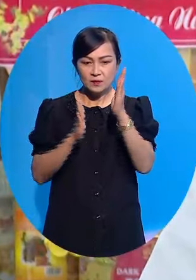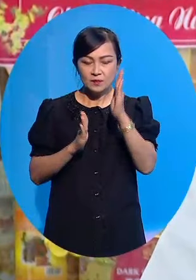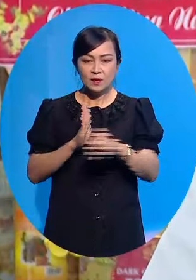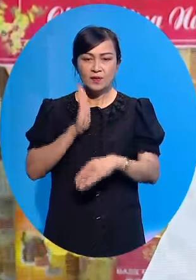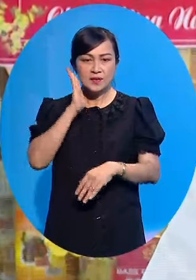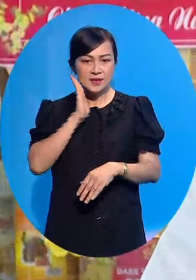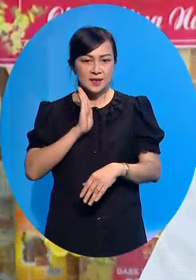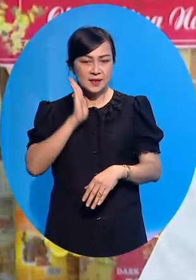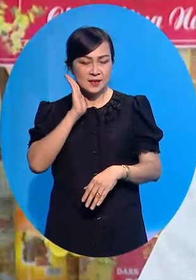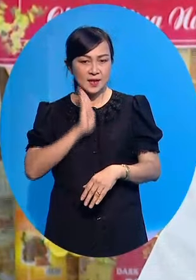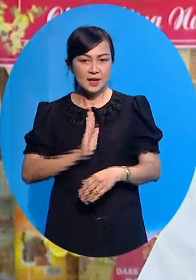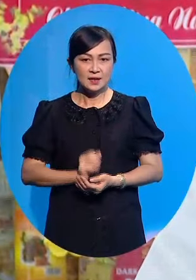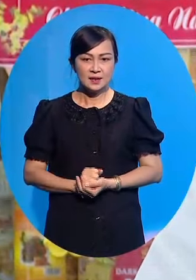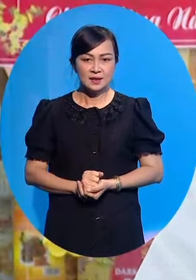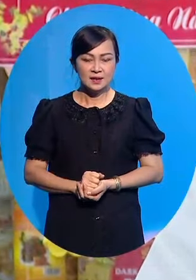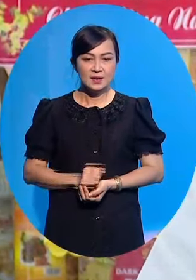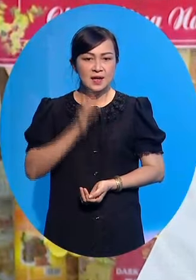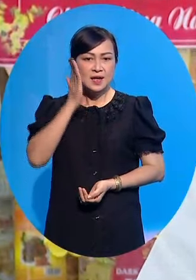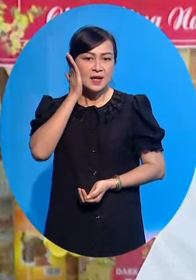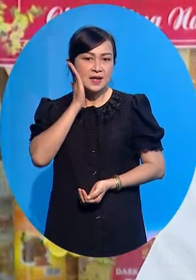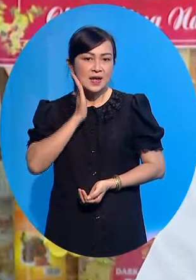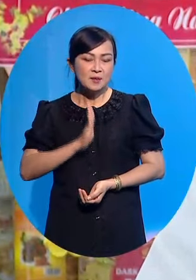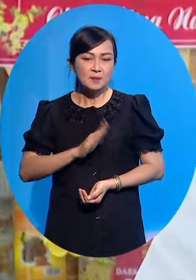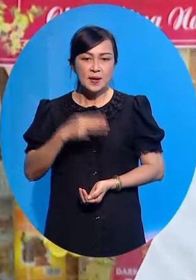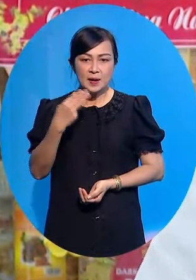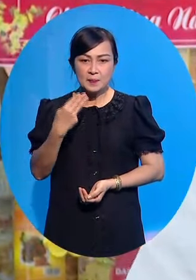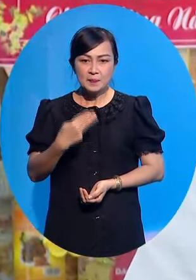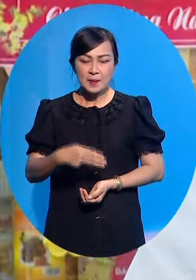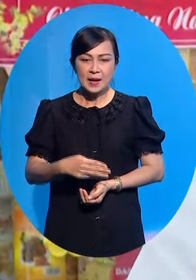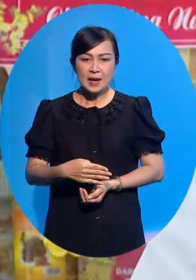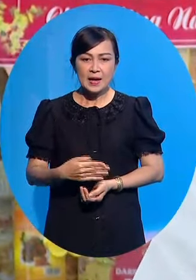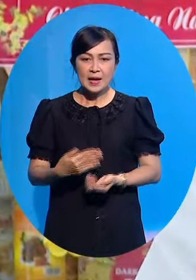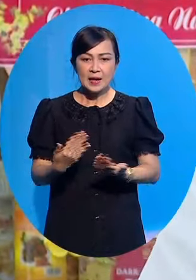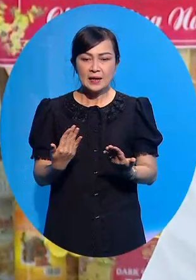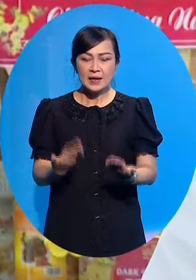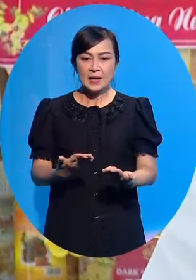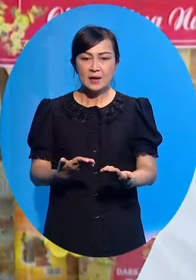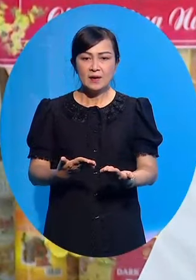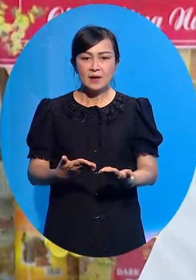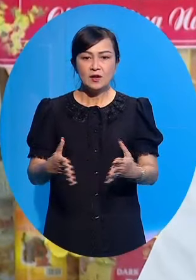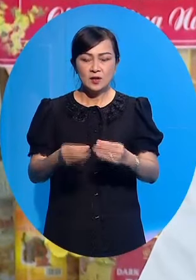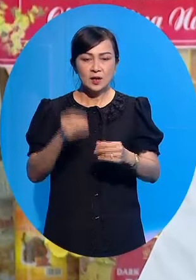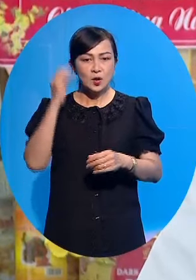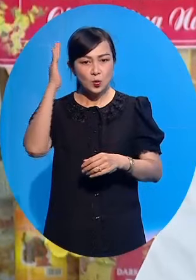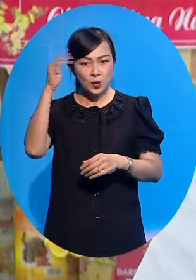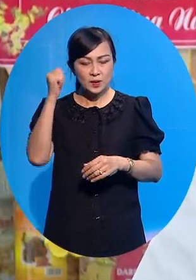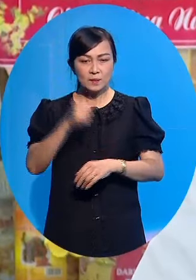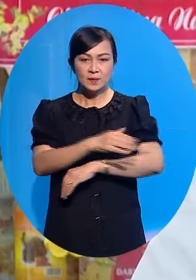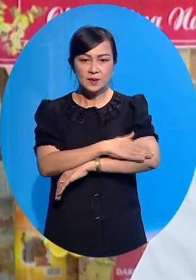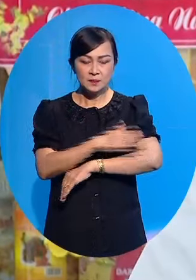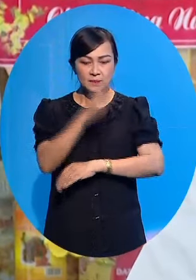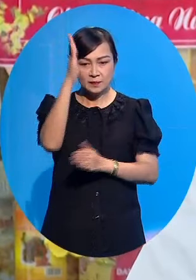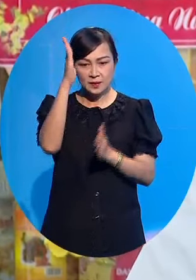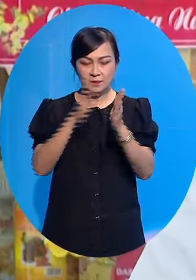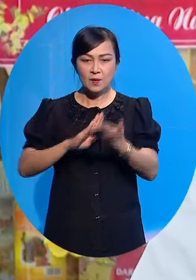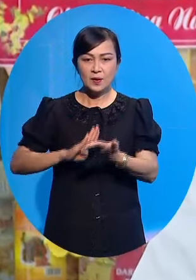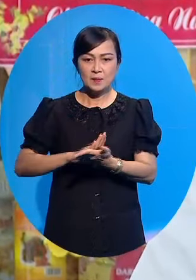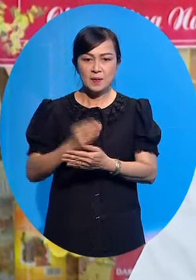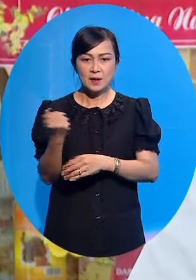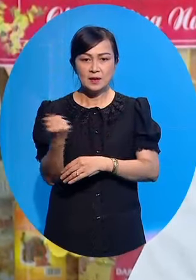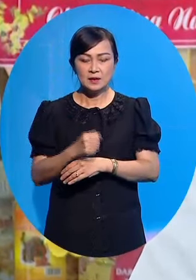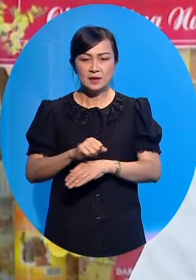sẽ, đẹp, mà chúng ta còn đang làm một việc rất quan trọng, đó là giúp cho thành phố đảm bảo được